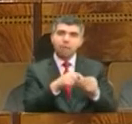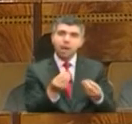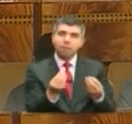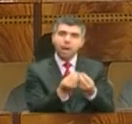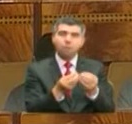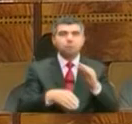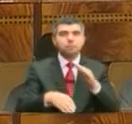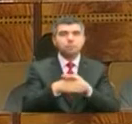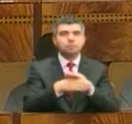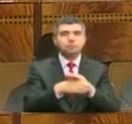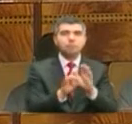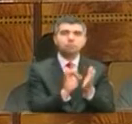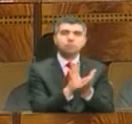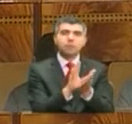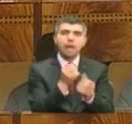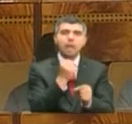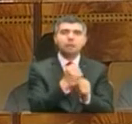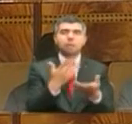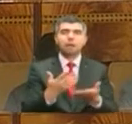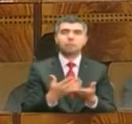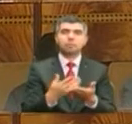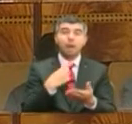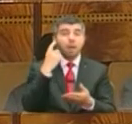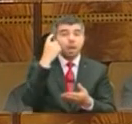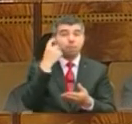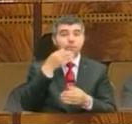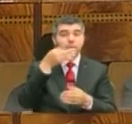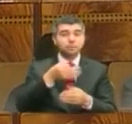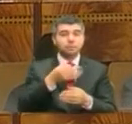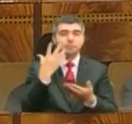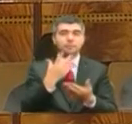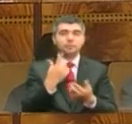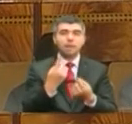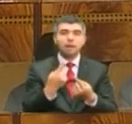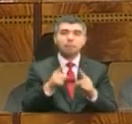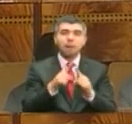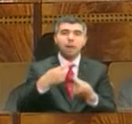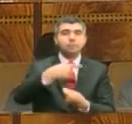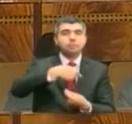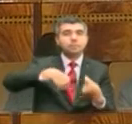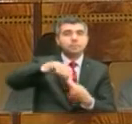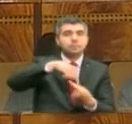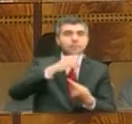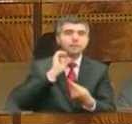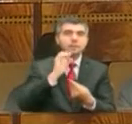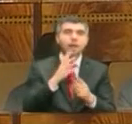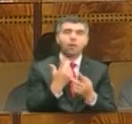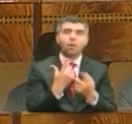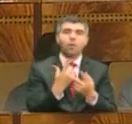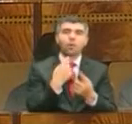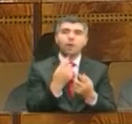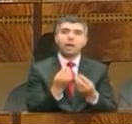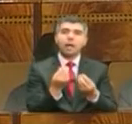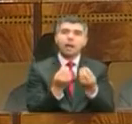عقود عمل. ثانيا خص الدوله تفكر في المشكل ديال التناوب ديال واحد العدد ديال الشركات. اليوم كاينه شركه